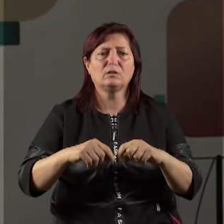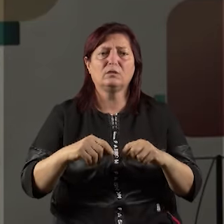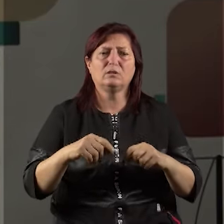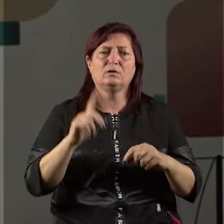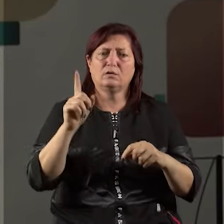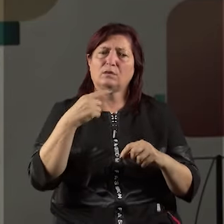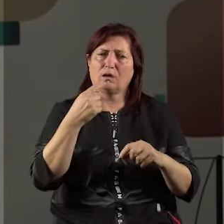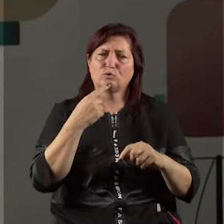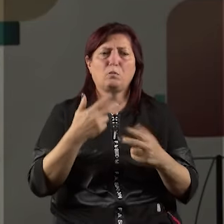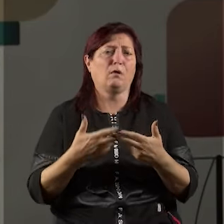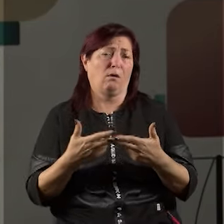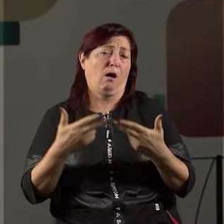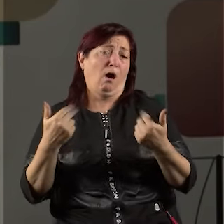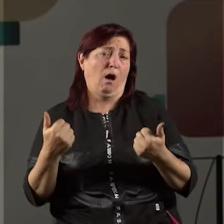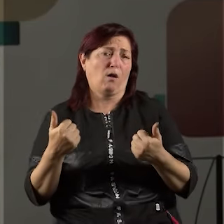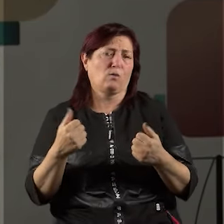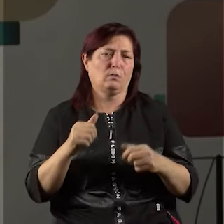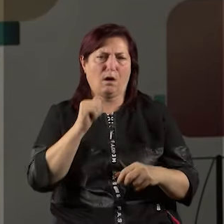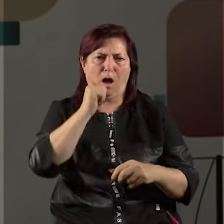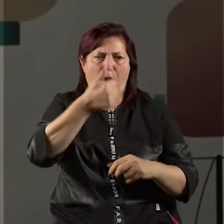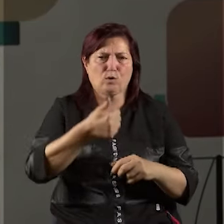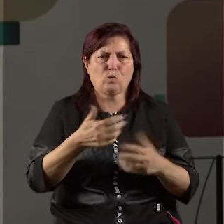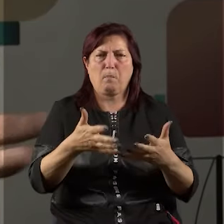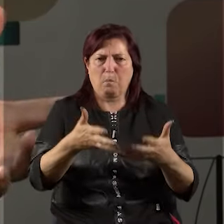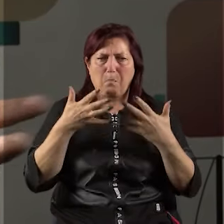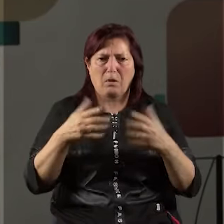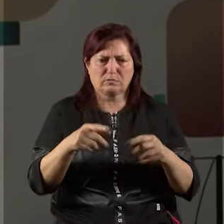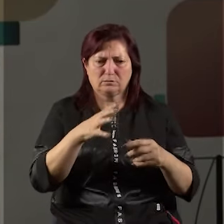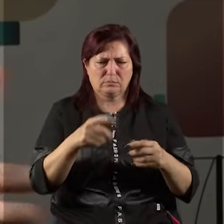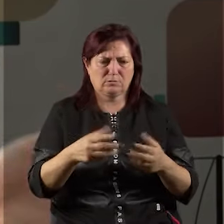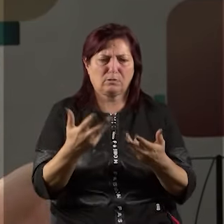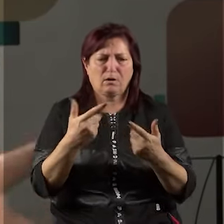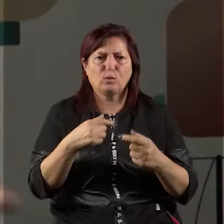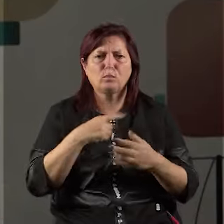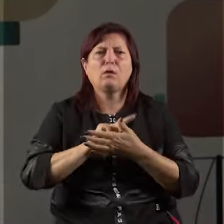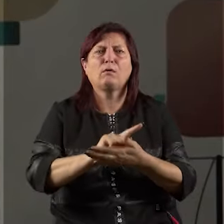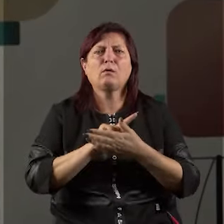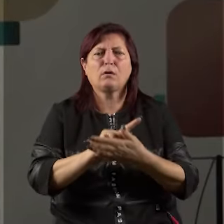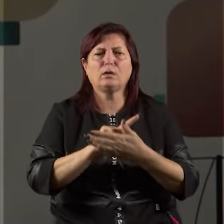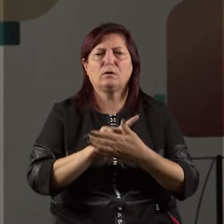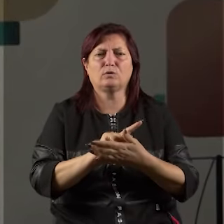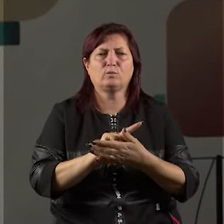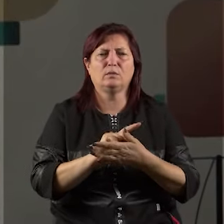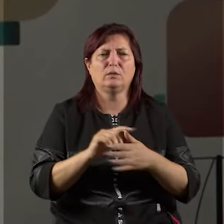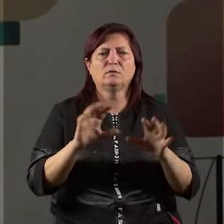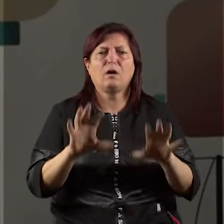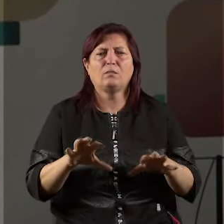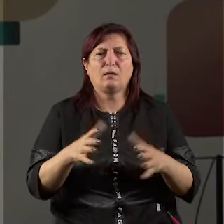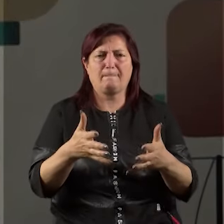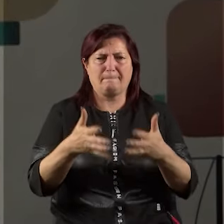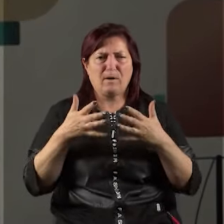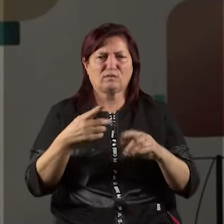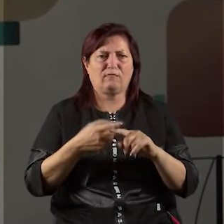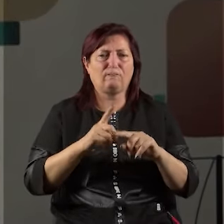դրական է դիտարկվել, այնինչ հենց հաջորդ օրը պարզվեց, եւ այս քանի օրն էլ մենք քննարկում ենք միությունների նախագահներով, պարզվեց,